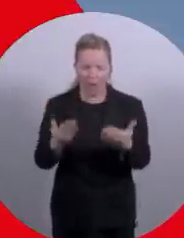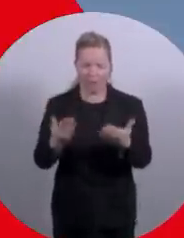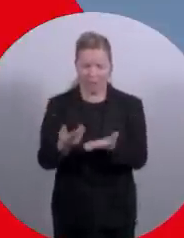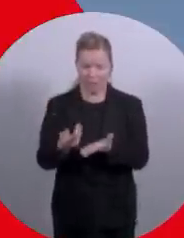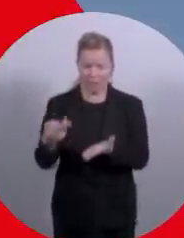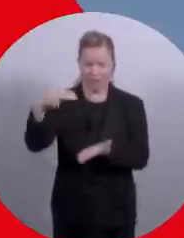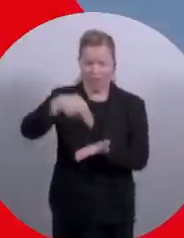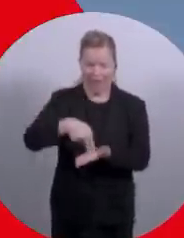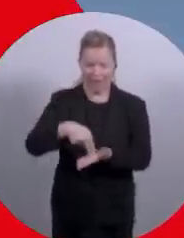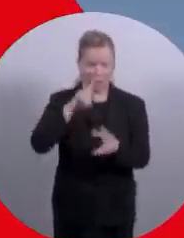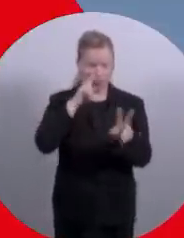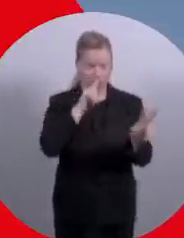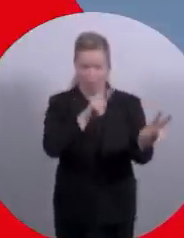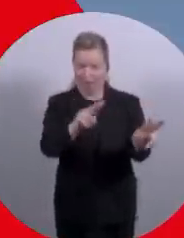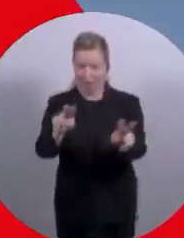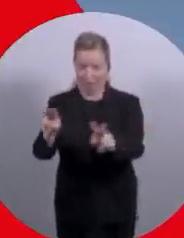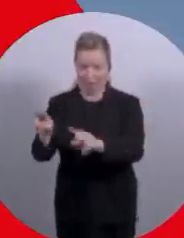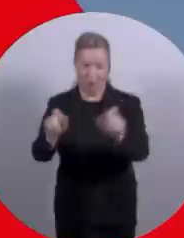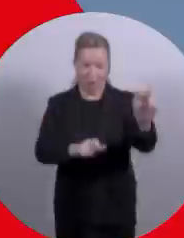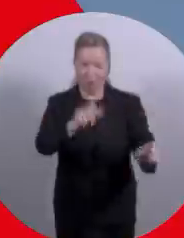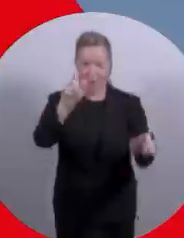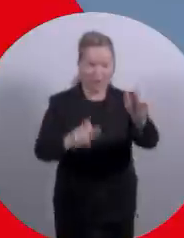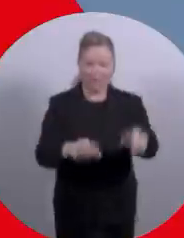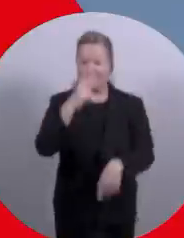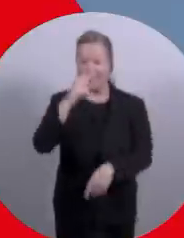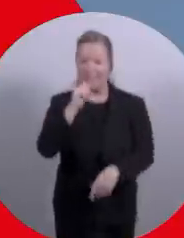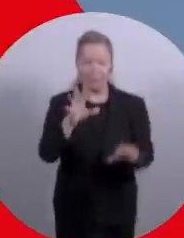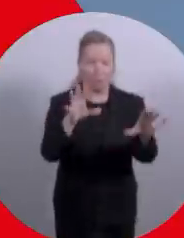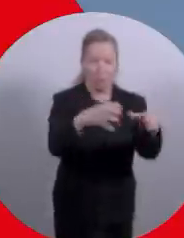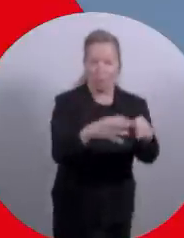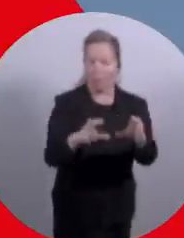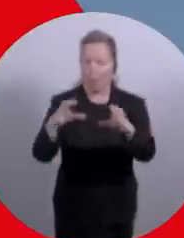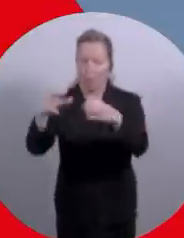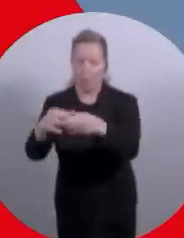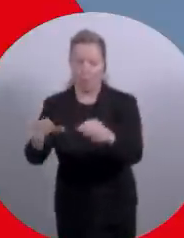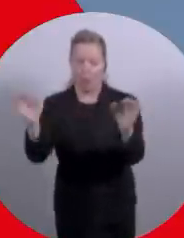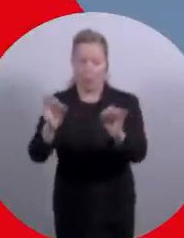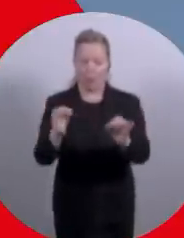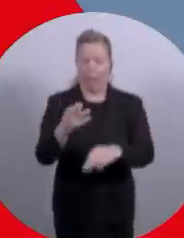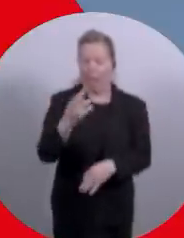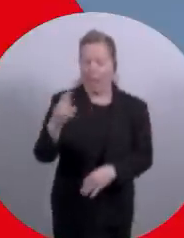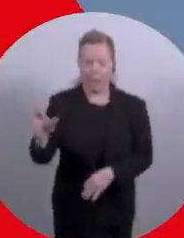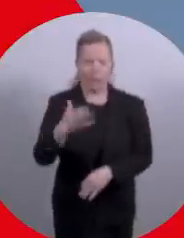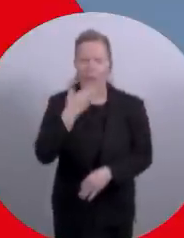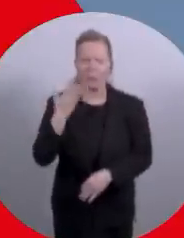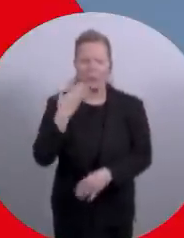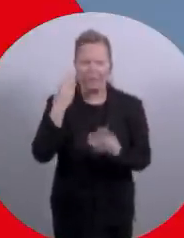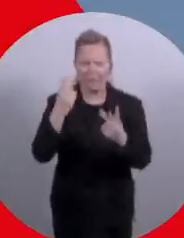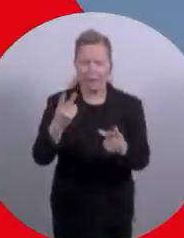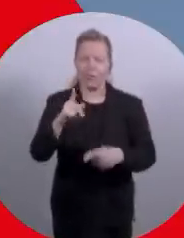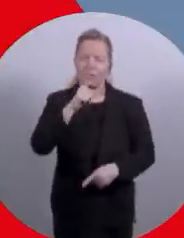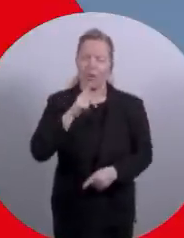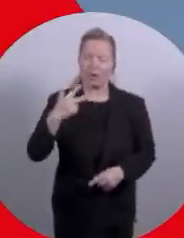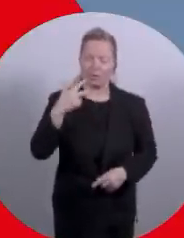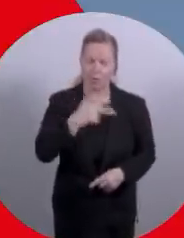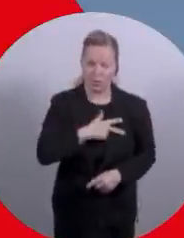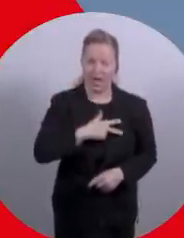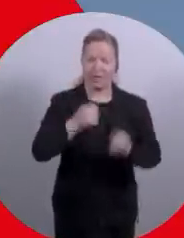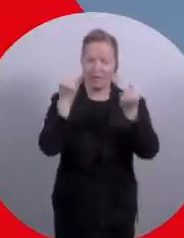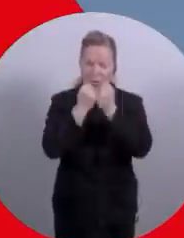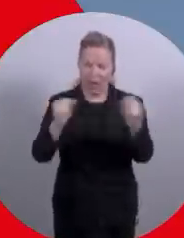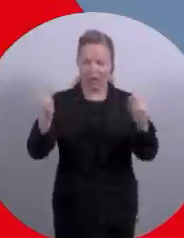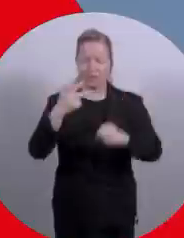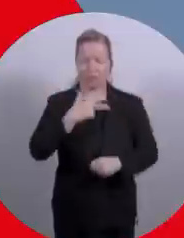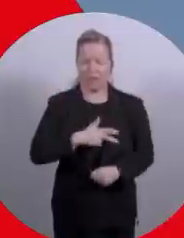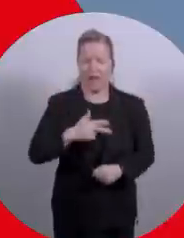herunterschauen dann sehe ich da unten keine Lager und ich sehe auch keine rechten ich sehe nur Sozialdemokratinnen und Sozialdemokraten